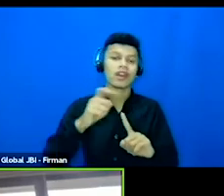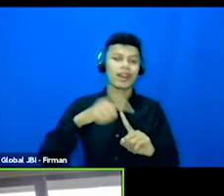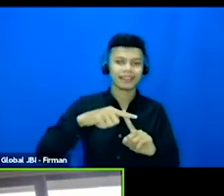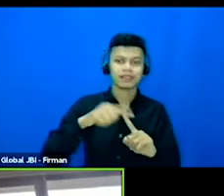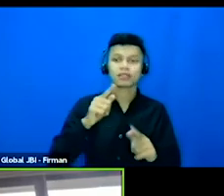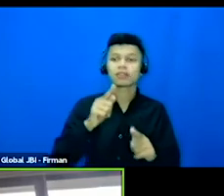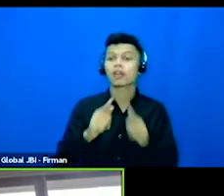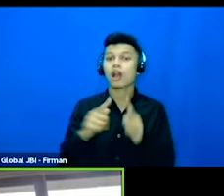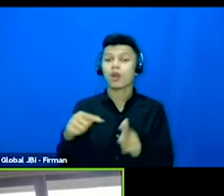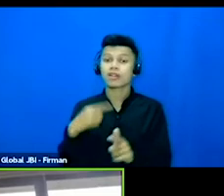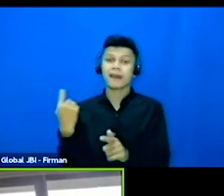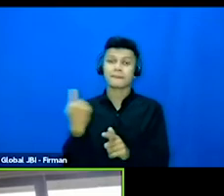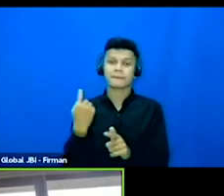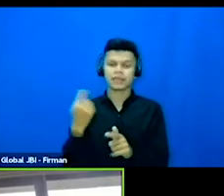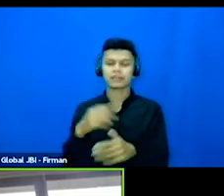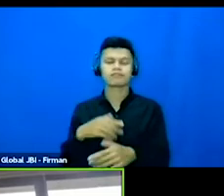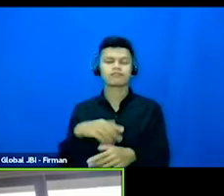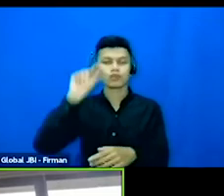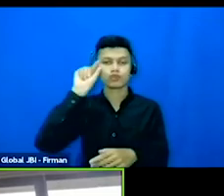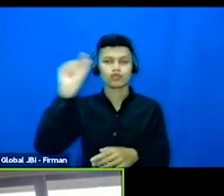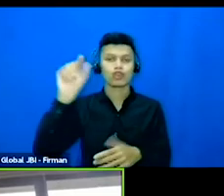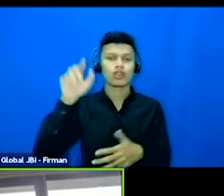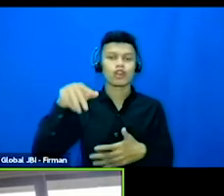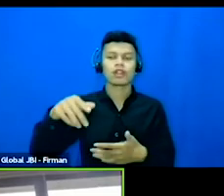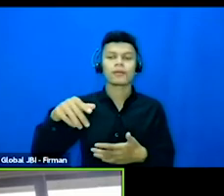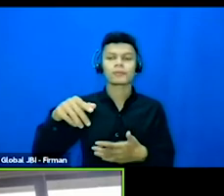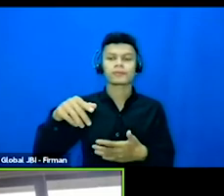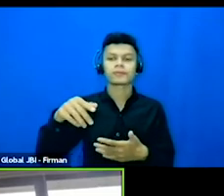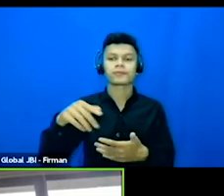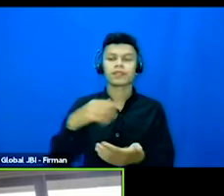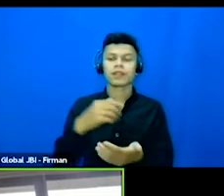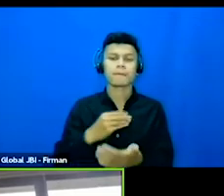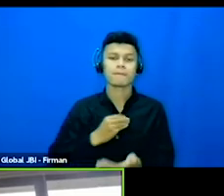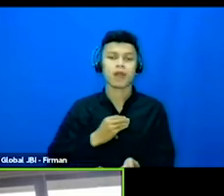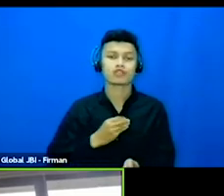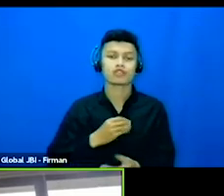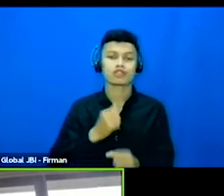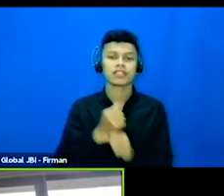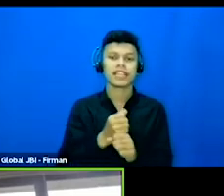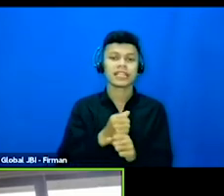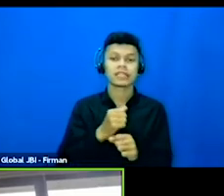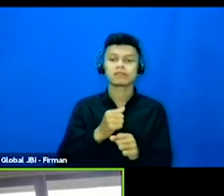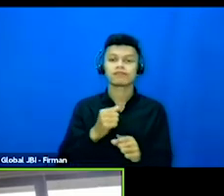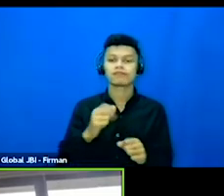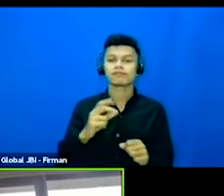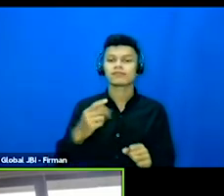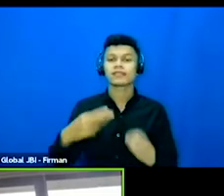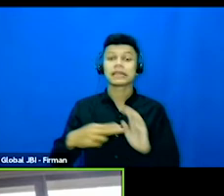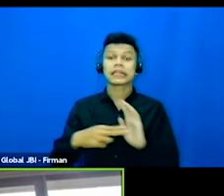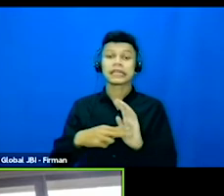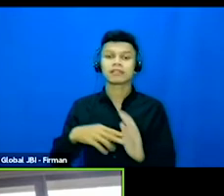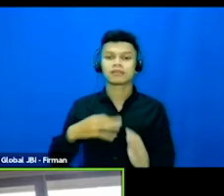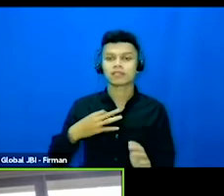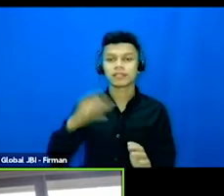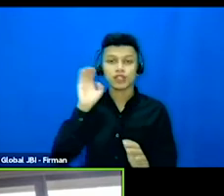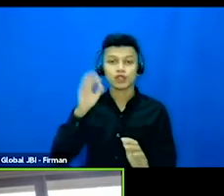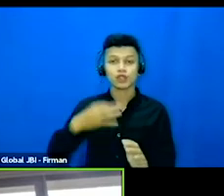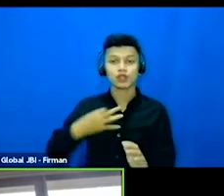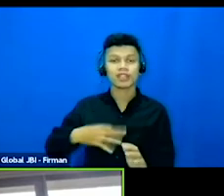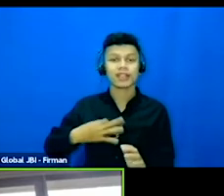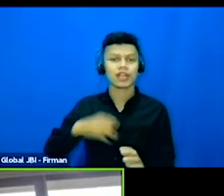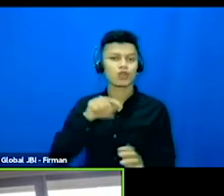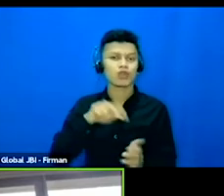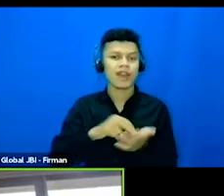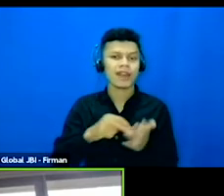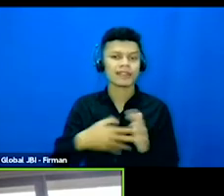cc usul kami juga memasukkan apa sih maksudnya dengan gerimis you ini kan banyak banget ya ada yang mencakup